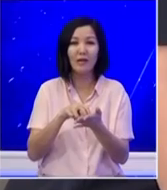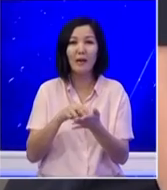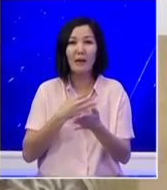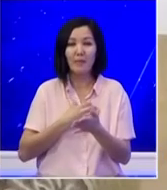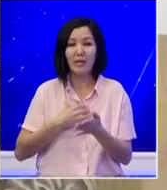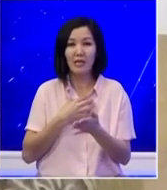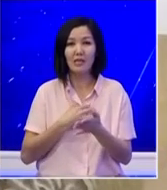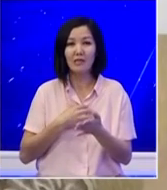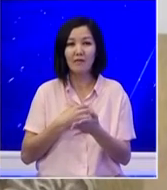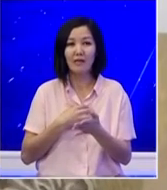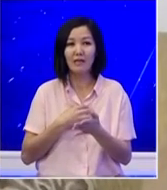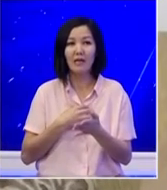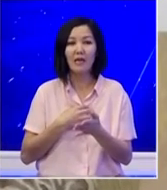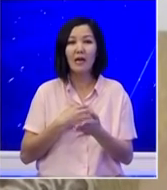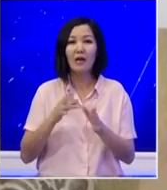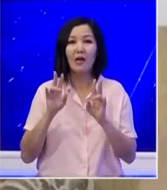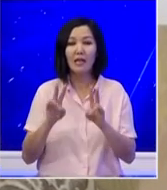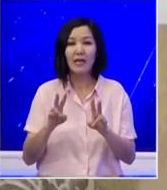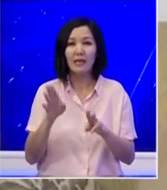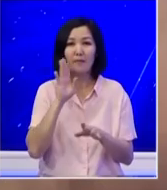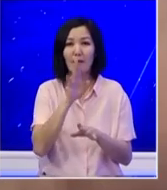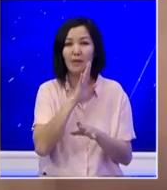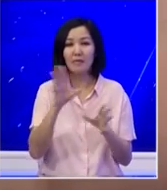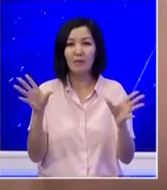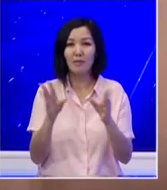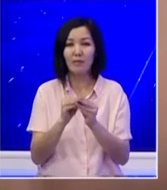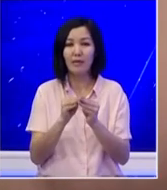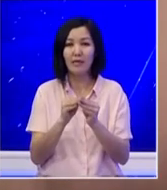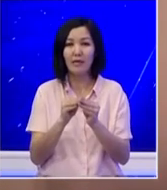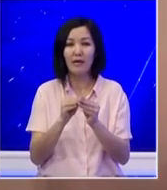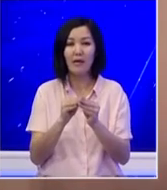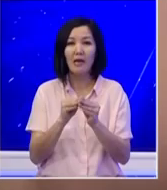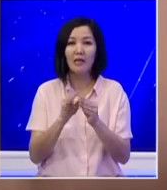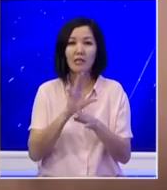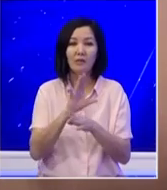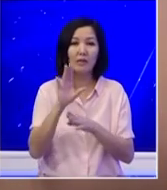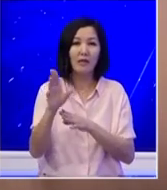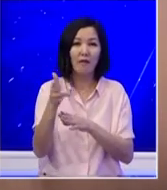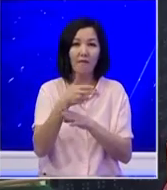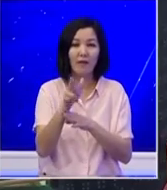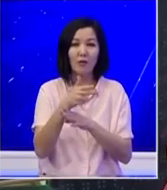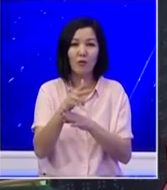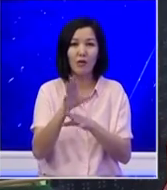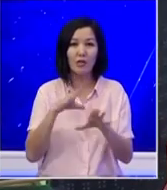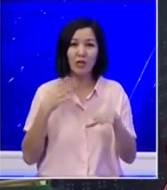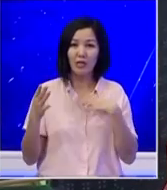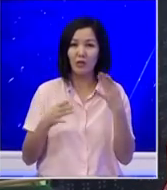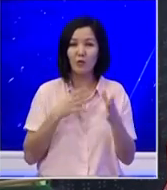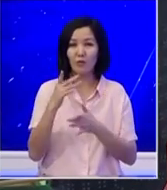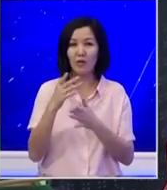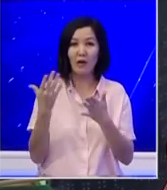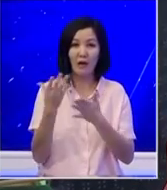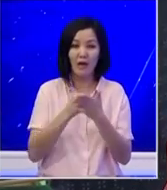бүлдіршінді мазаламауды жөн көрдік. Алайда ол анасымен бірге тәрбиешілері жіберген жаттығуларды уақытылы жасайды. Елде төтенше